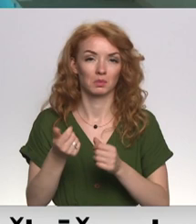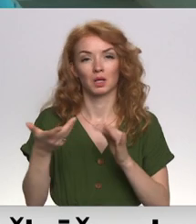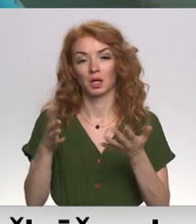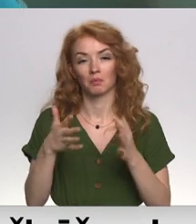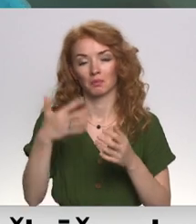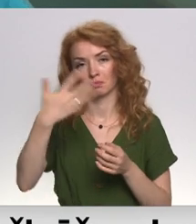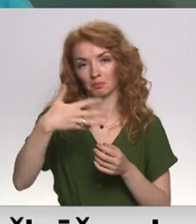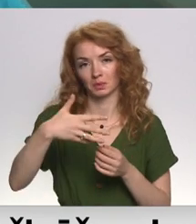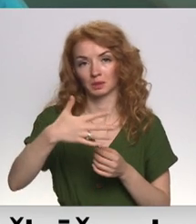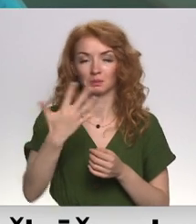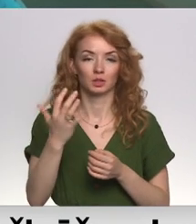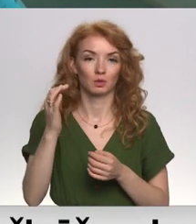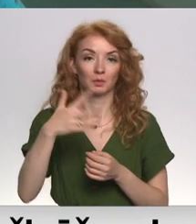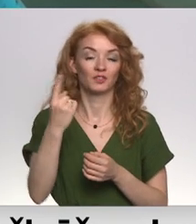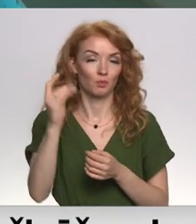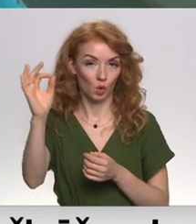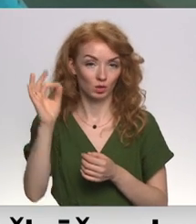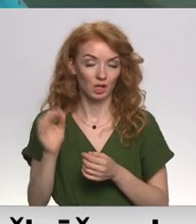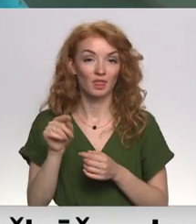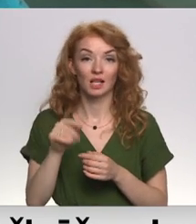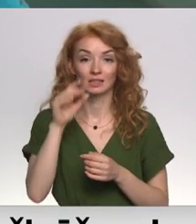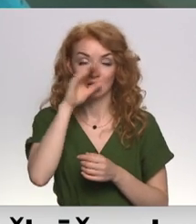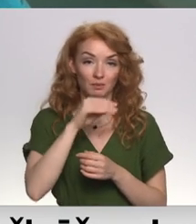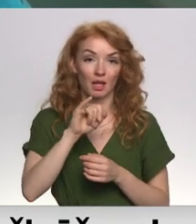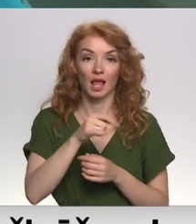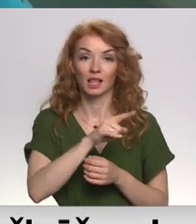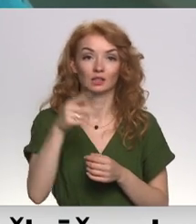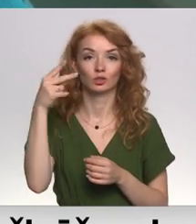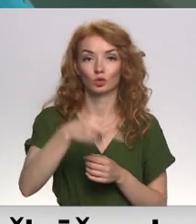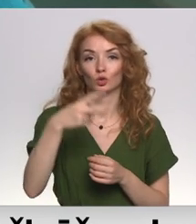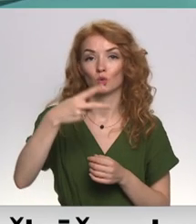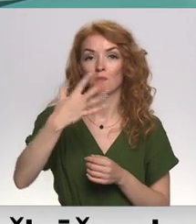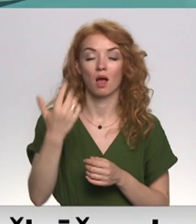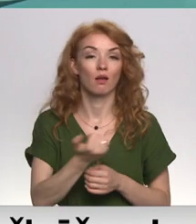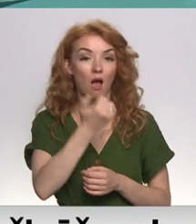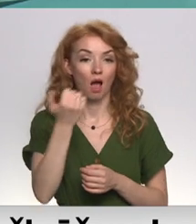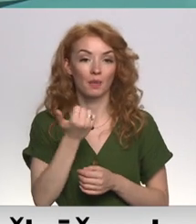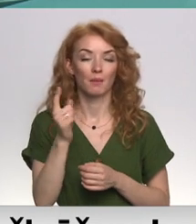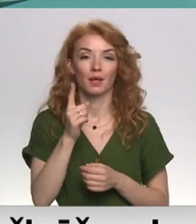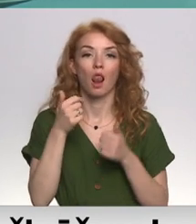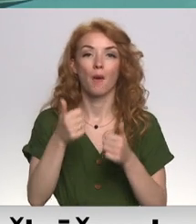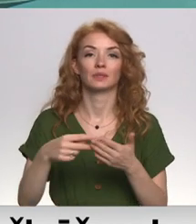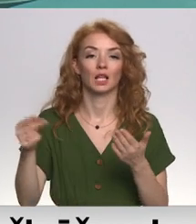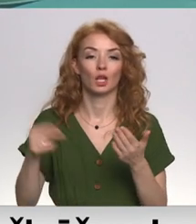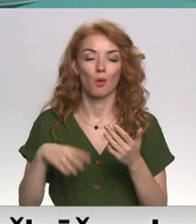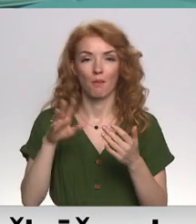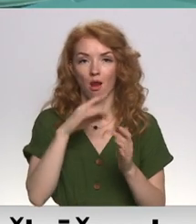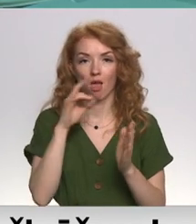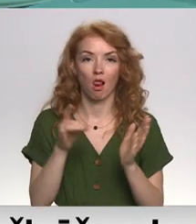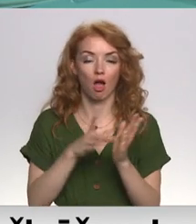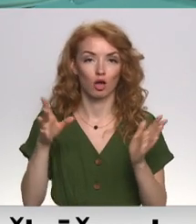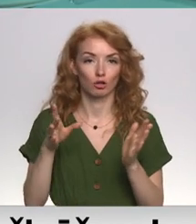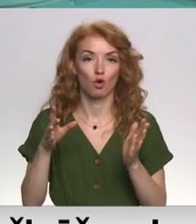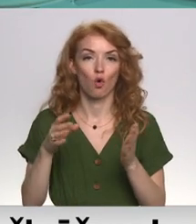apmēram 51%. Tas sot iespējams jau līdz 2025. Gadam esot labs līgums par